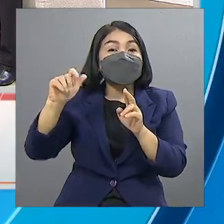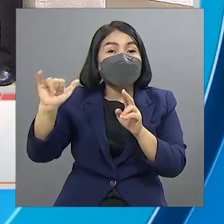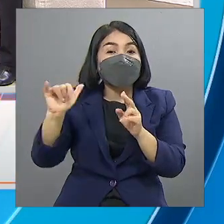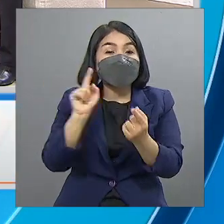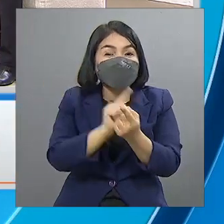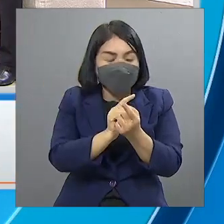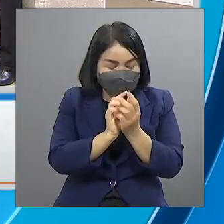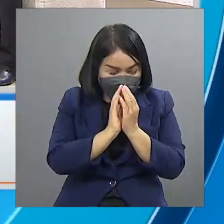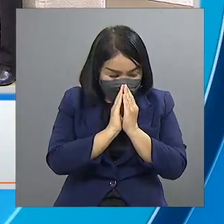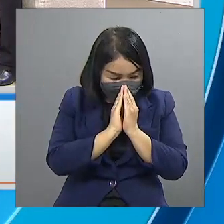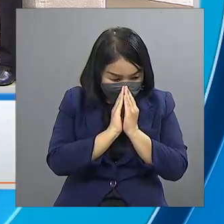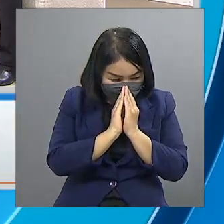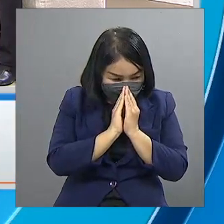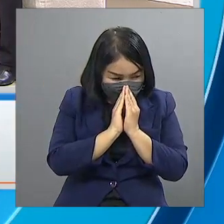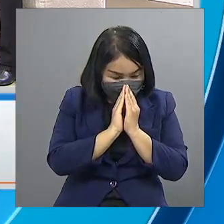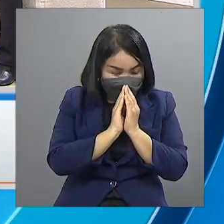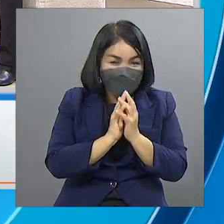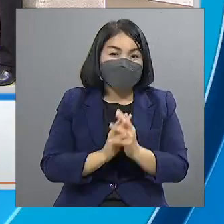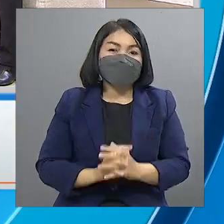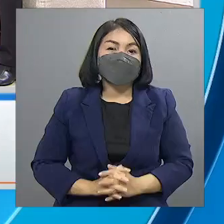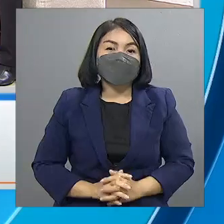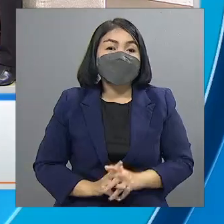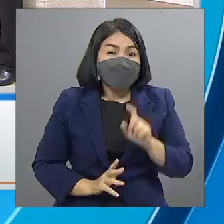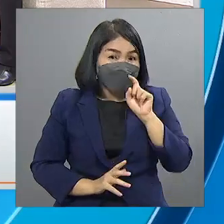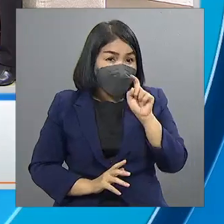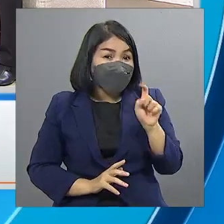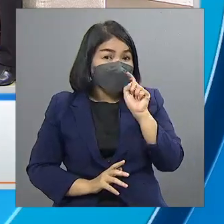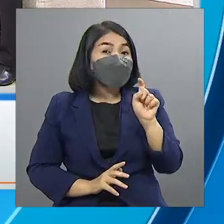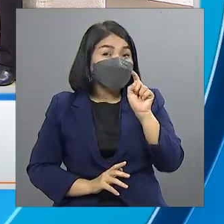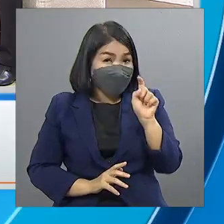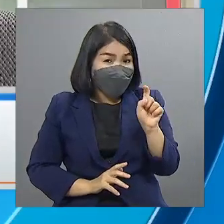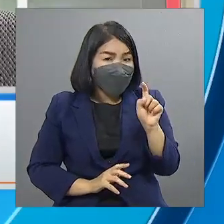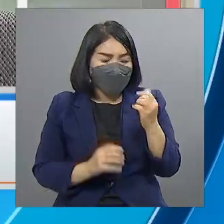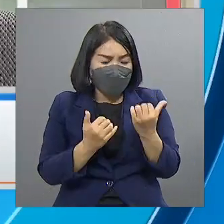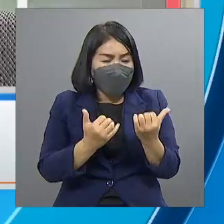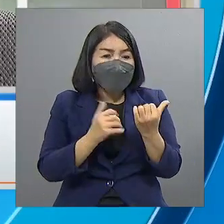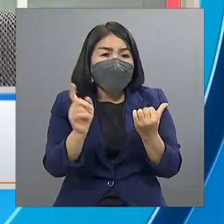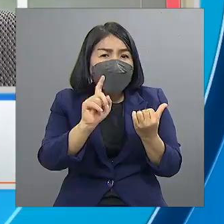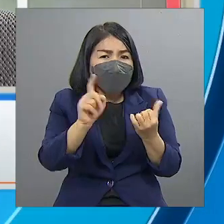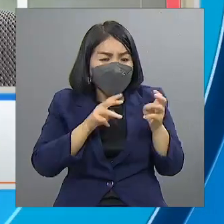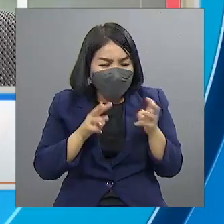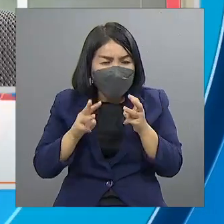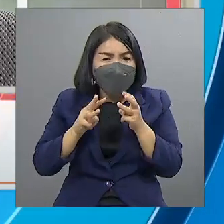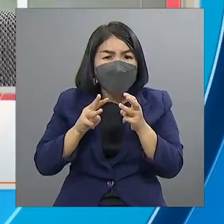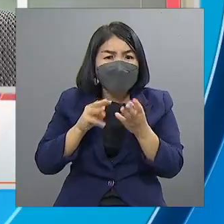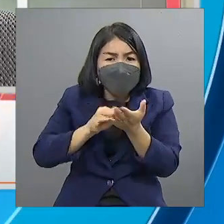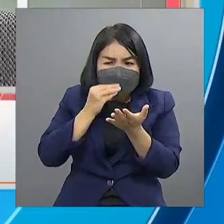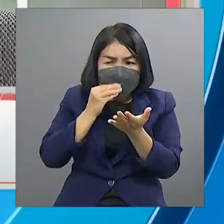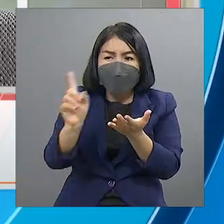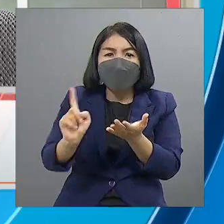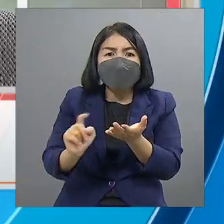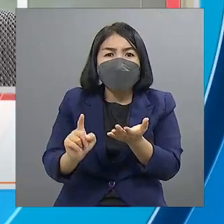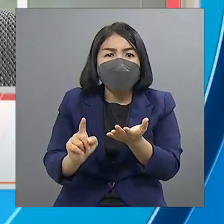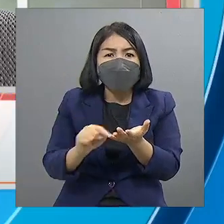ดีค่ะค ุ ณพลอย สวัสดีค ่ะค่ะขออนุญาตสอบถามเลยไปเอาเขาเรียกว่า secret sauce มาจากไหนคะความลับของสูตรอร่อย